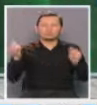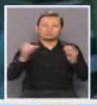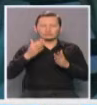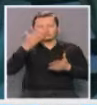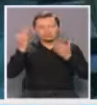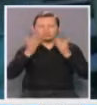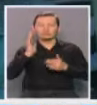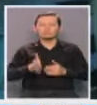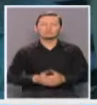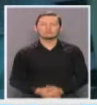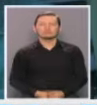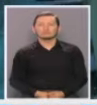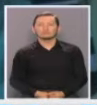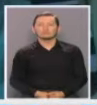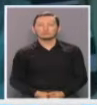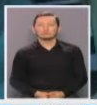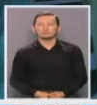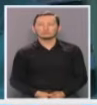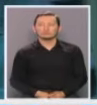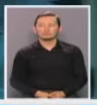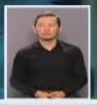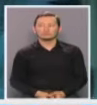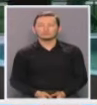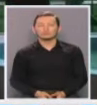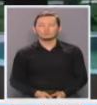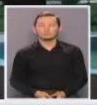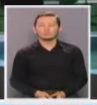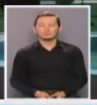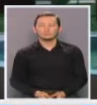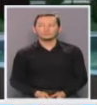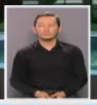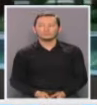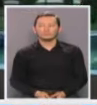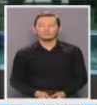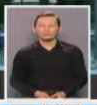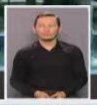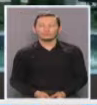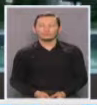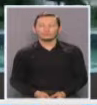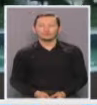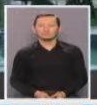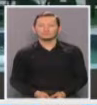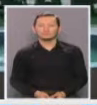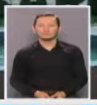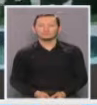весело провели летний сезон. Жанат Молдашева, Эдуард Михель, Куандык Канатбаев, служба новостей, Жилуйский район.